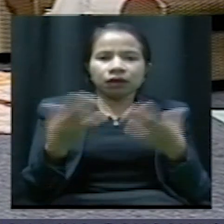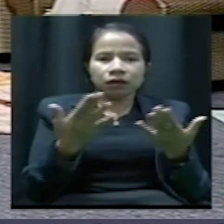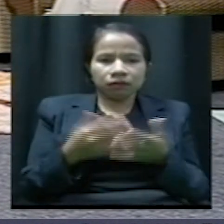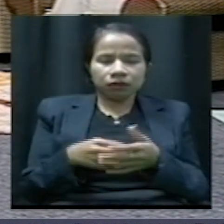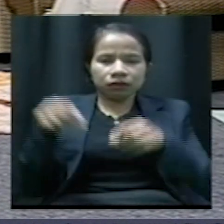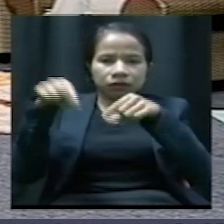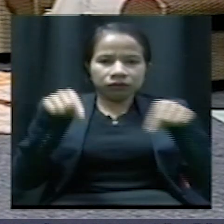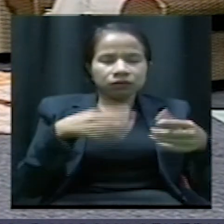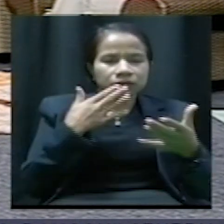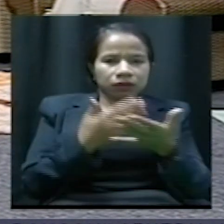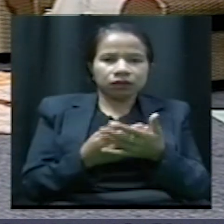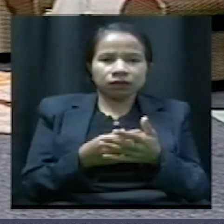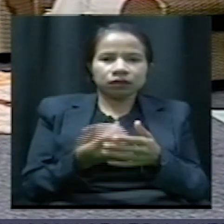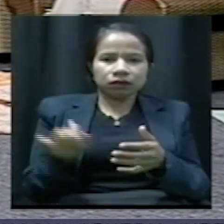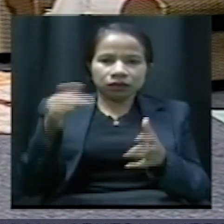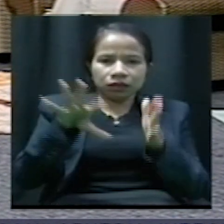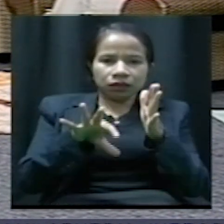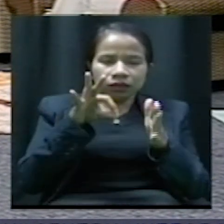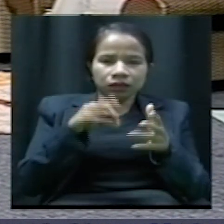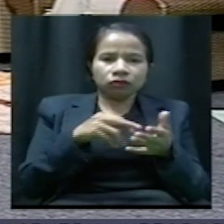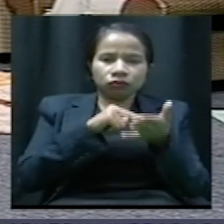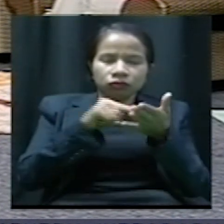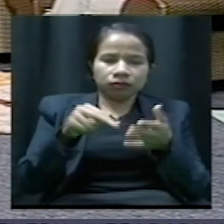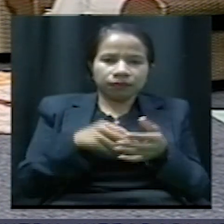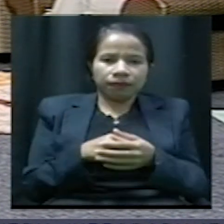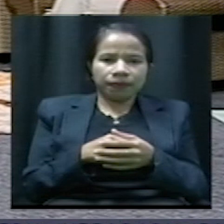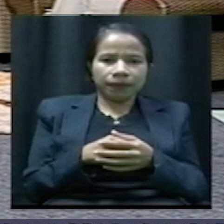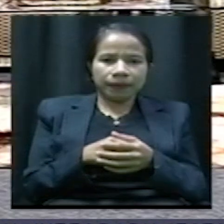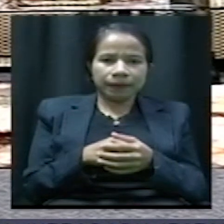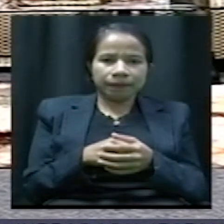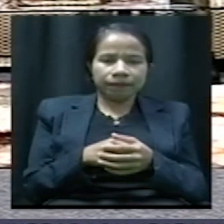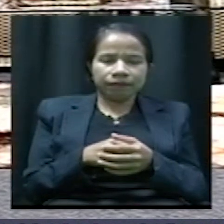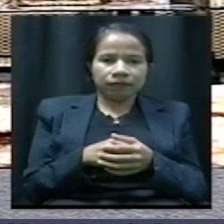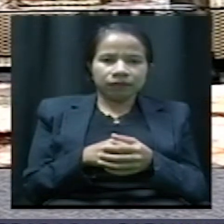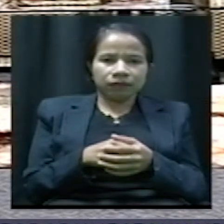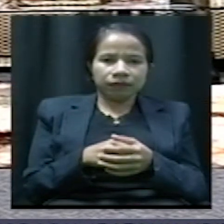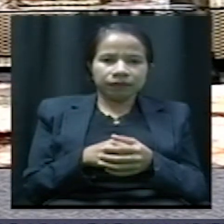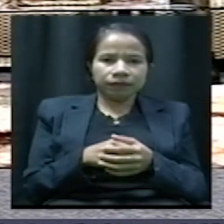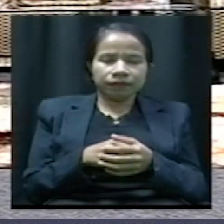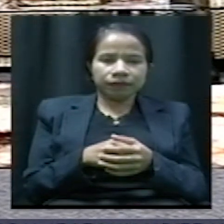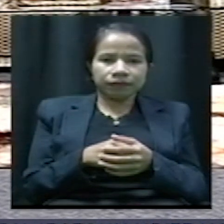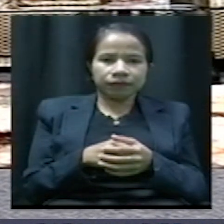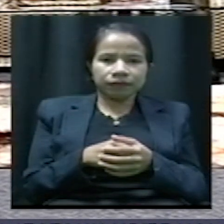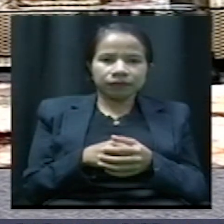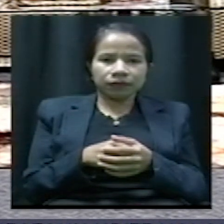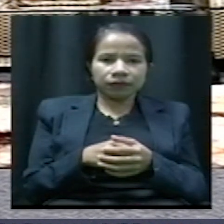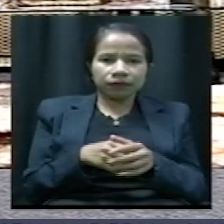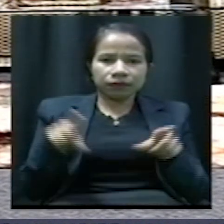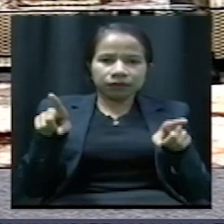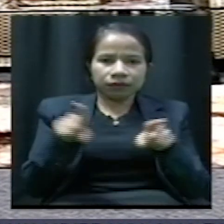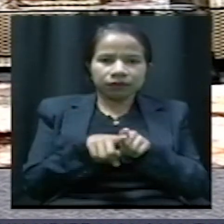mes dia onaga nusa ga sira kita tambah husite no mundi dane ga nusa tanti dane sambuat ida memang